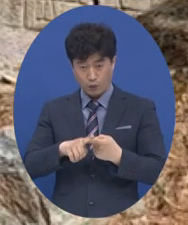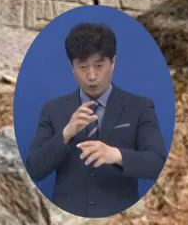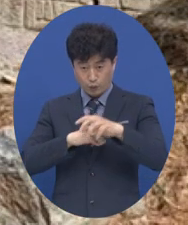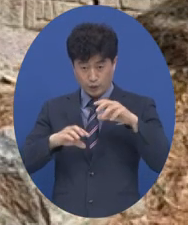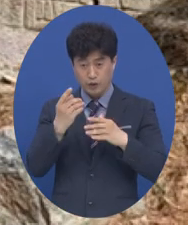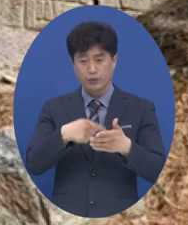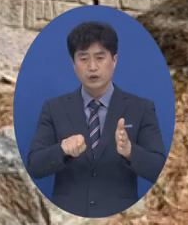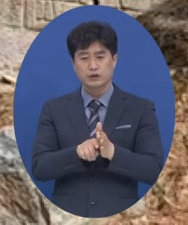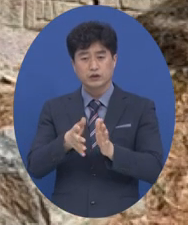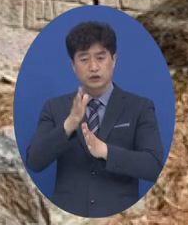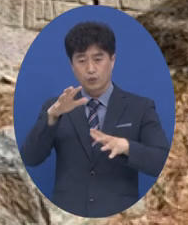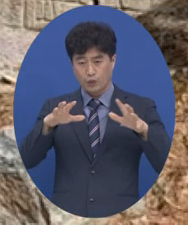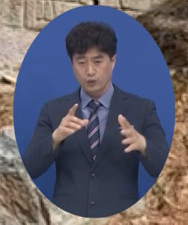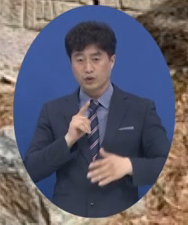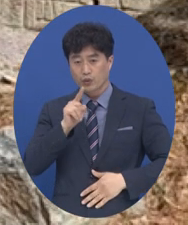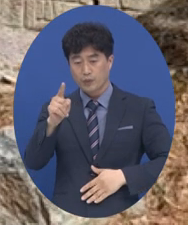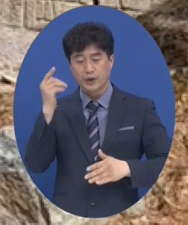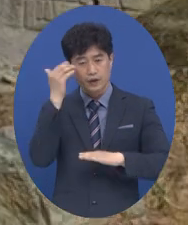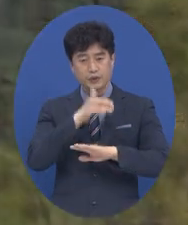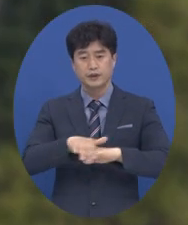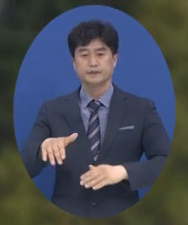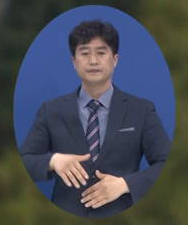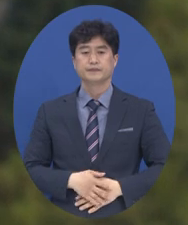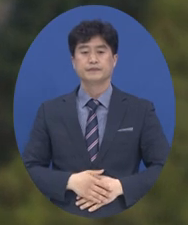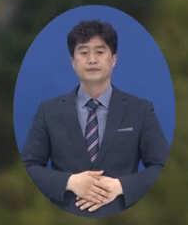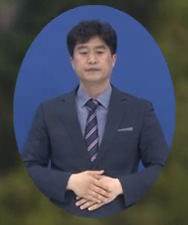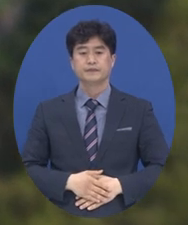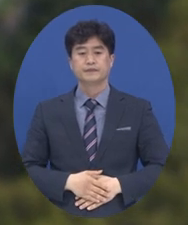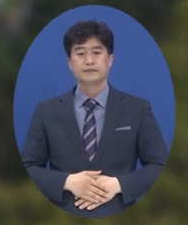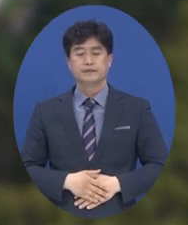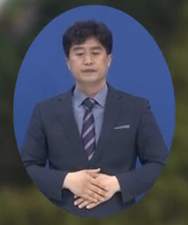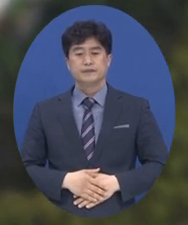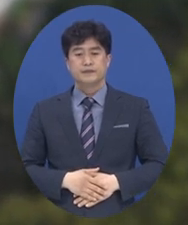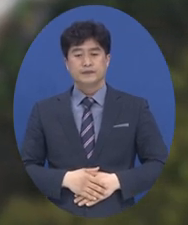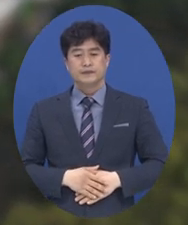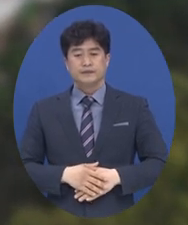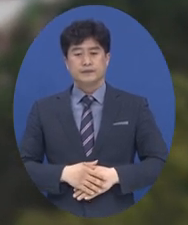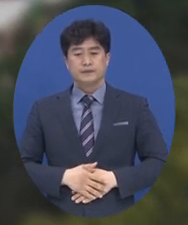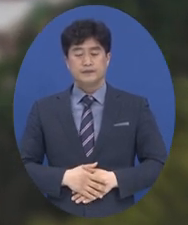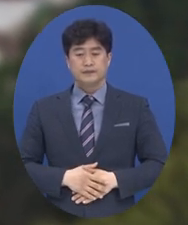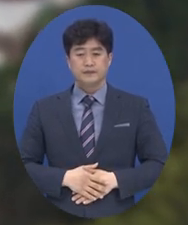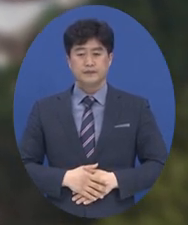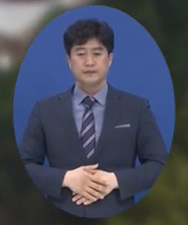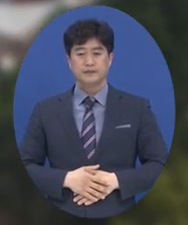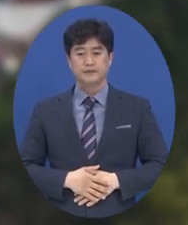놓기 위해 해당 시군에 통보할 예정입니다. 경기지TV 이슬비입니다.